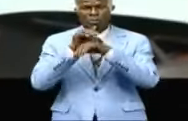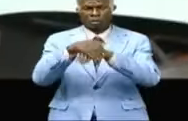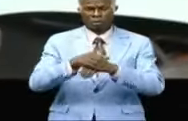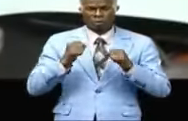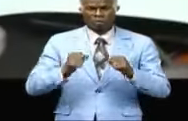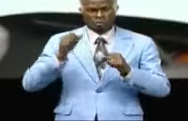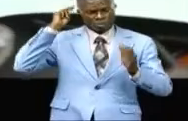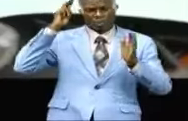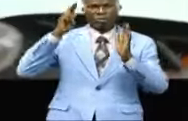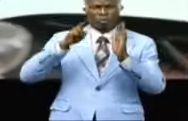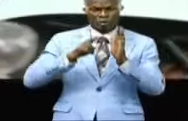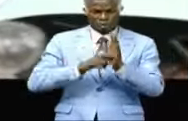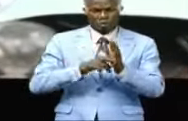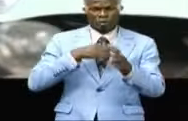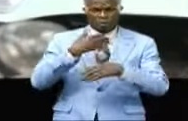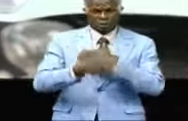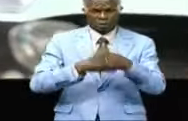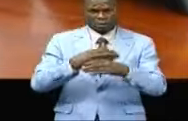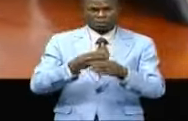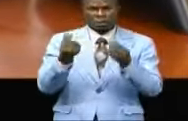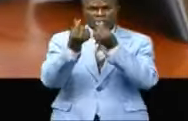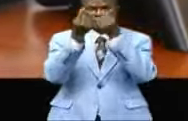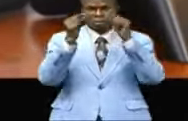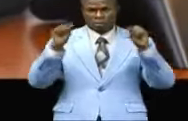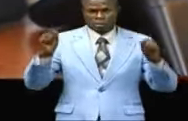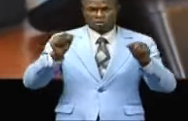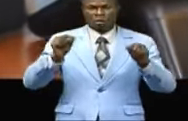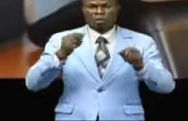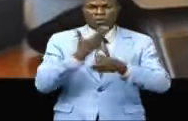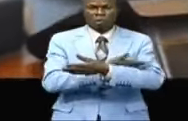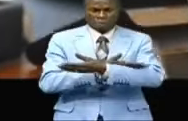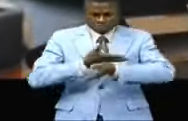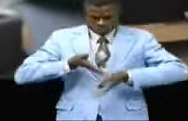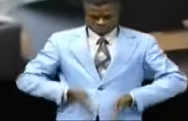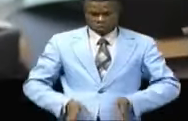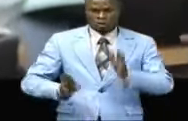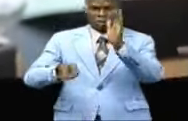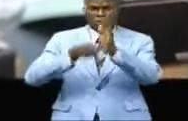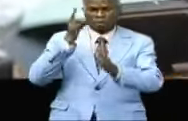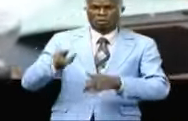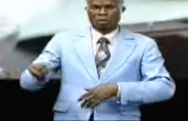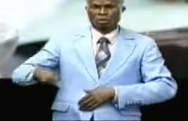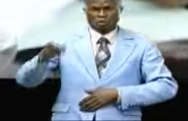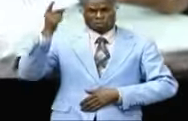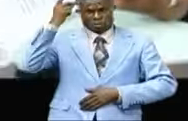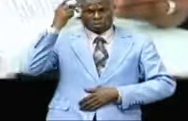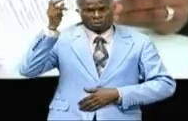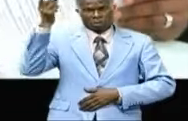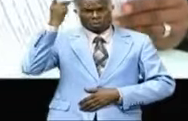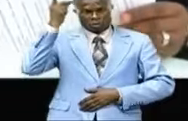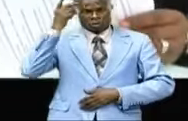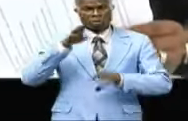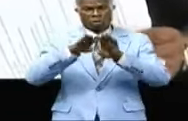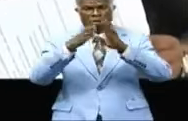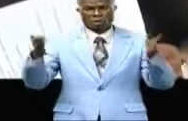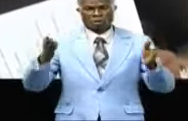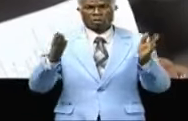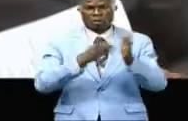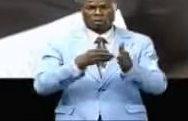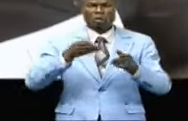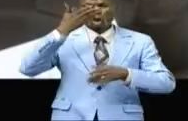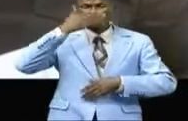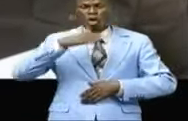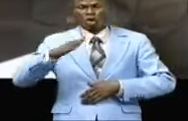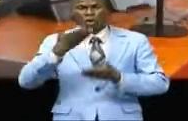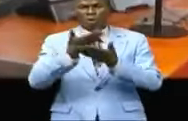efforts du gouvernement d'assurer la gratuité des accouchements dans 12 provinces du pays, dont Kinshasa, couverte par 9 zones de santé dans